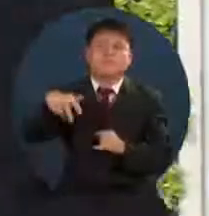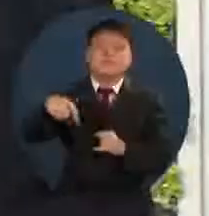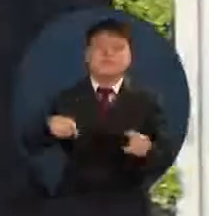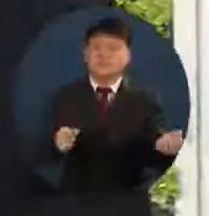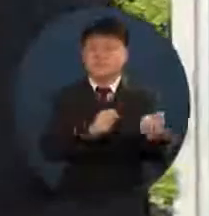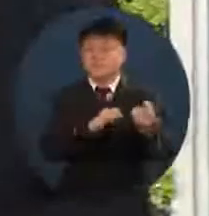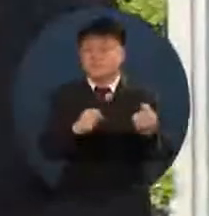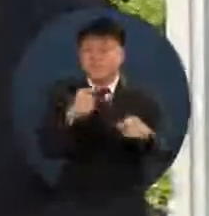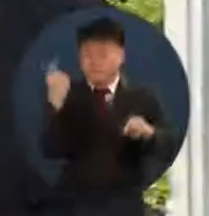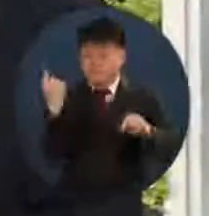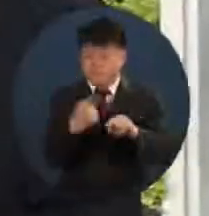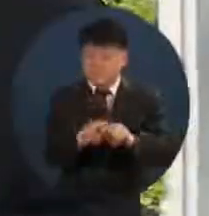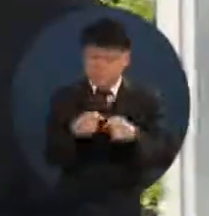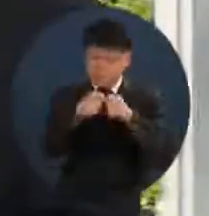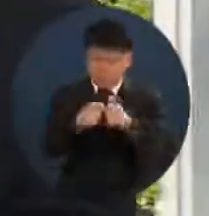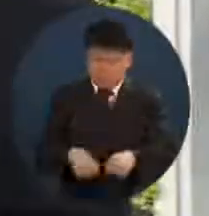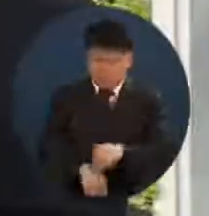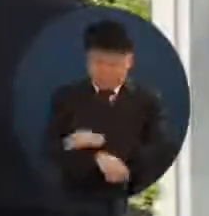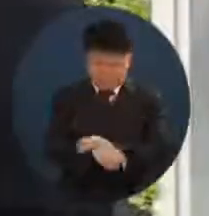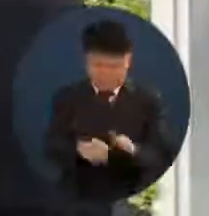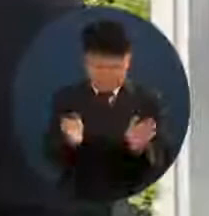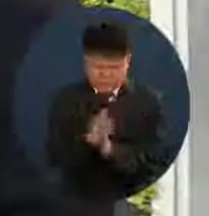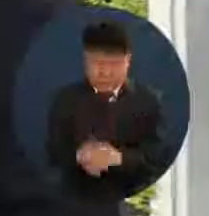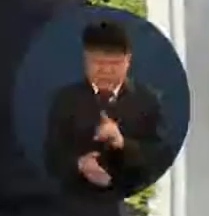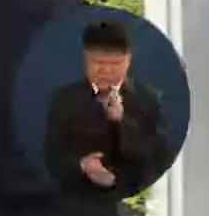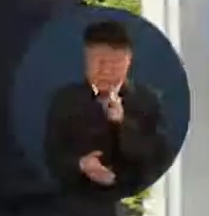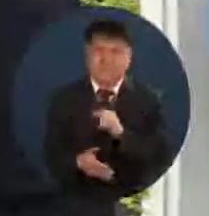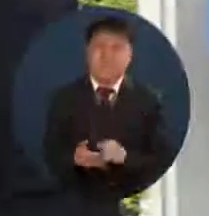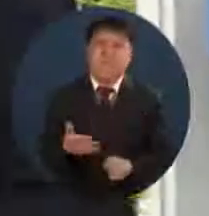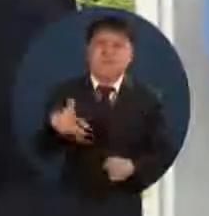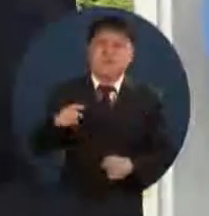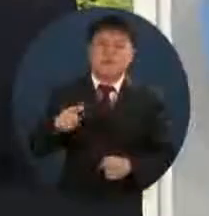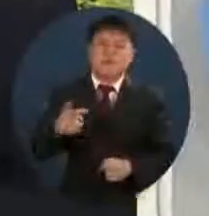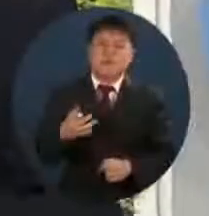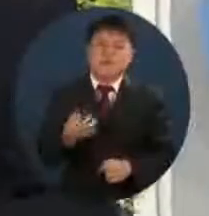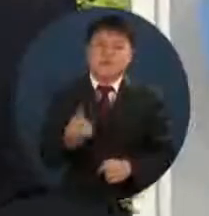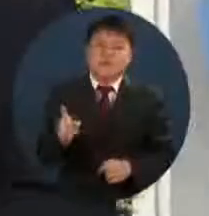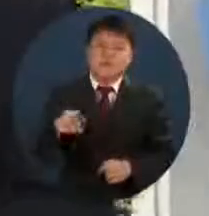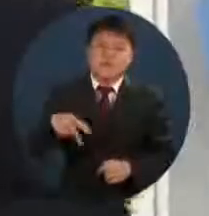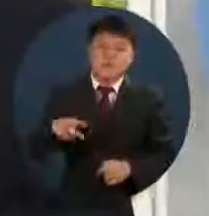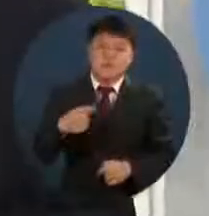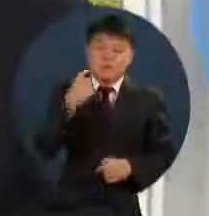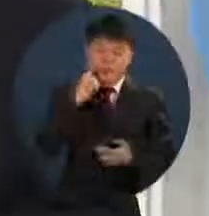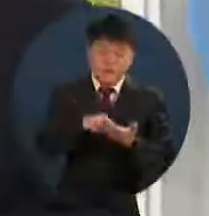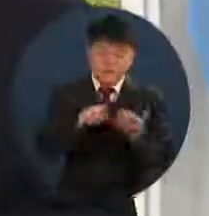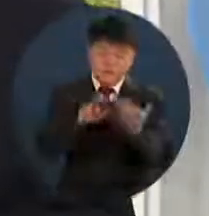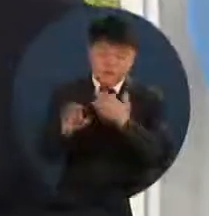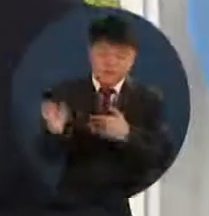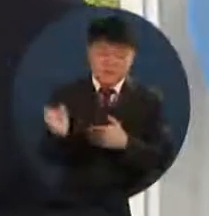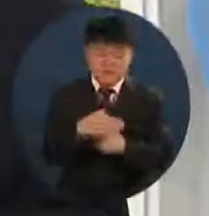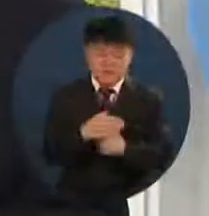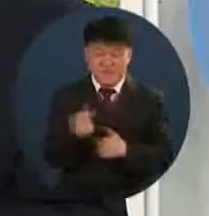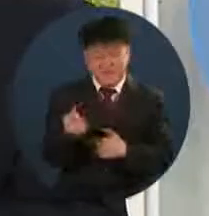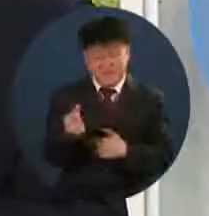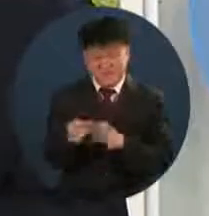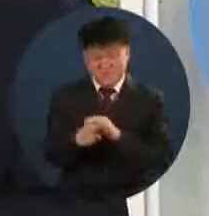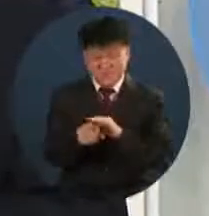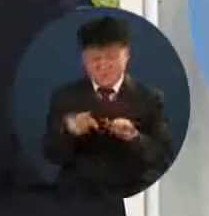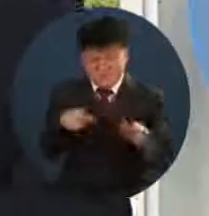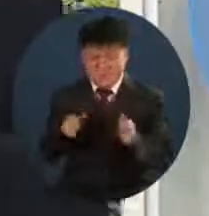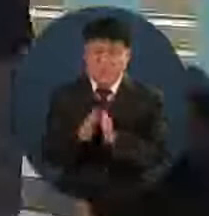우리 음양오행 우주도 정교해요. 그런데 천왕성이 발견되면서부터 이제 음양오행 우주론이 이제 무너지는